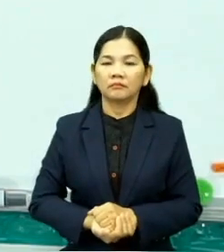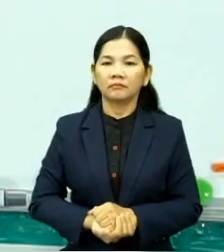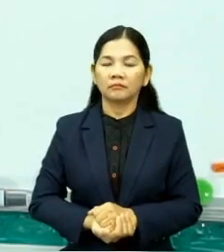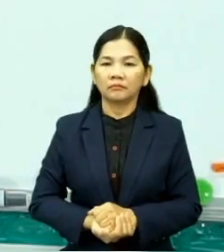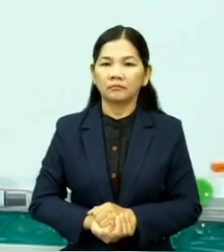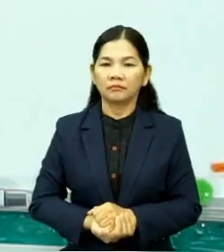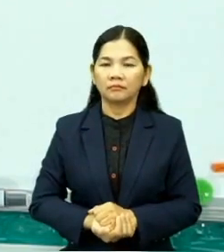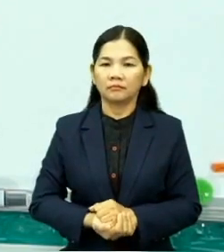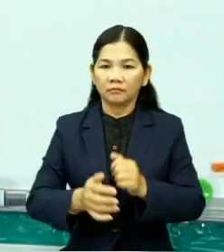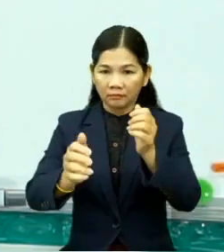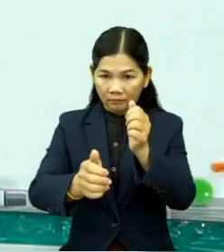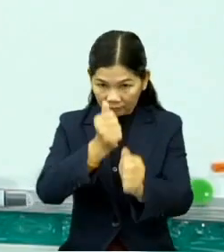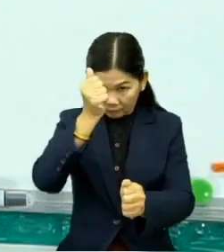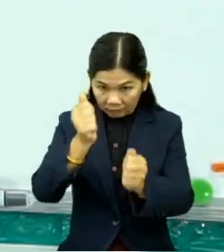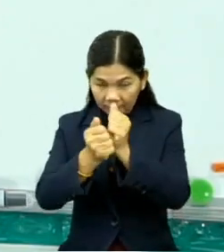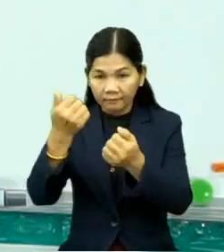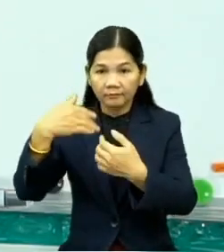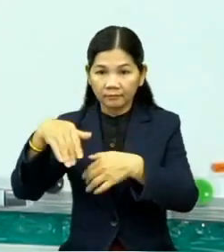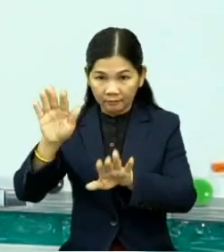ឆៃយ៉ាំ